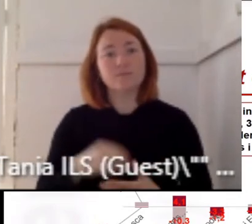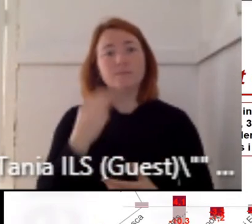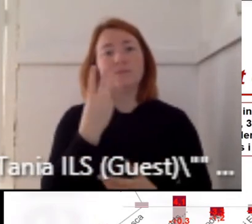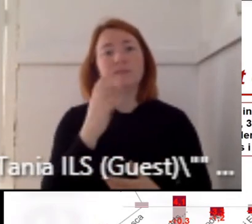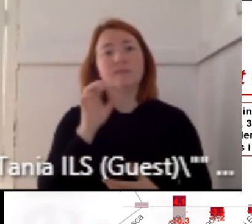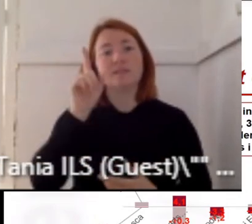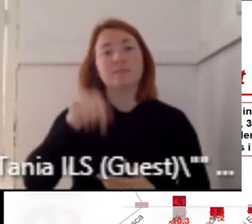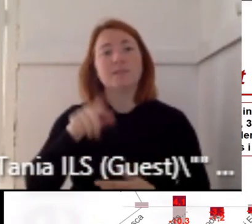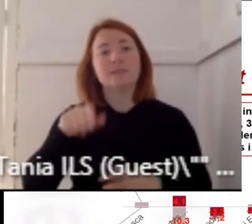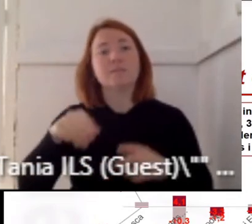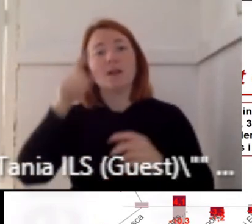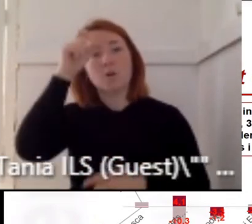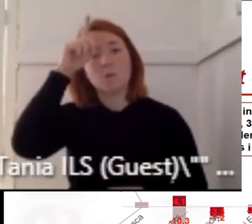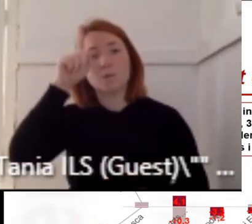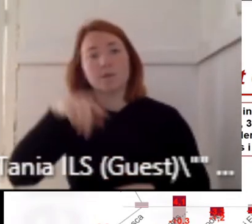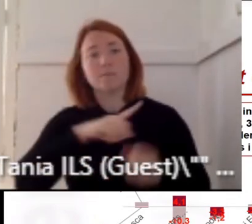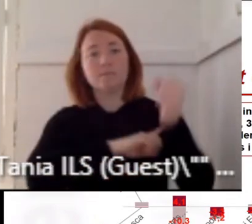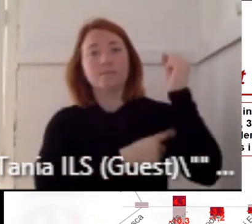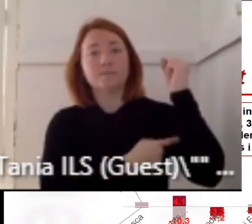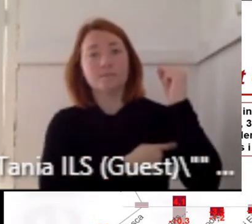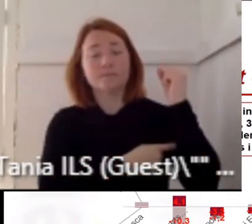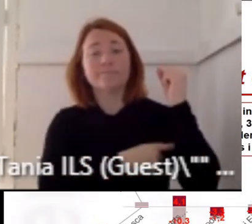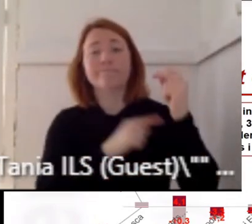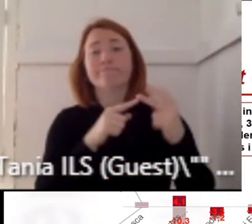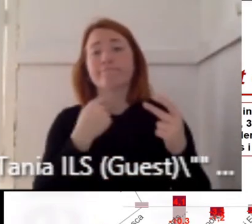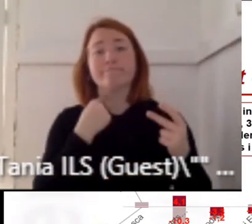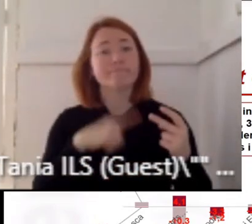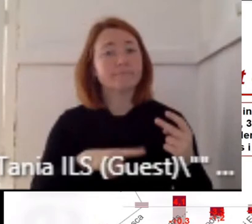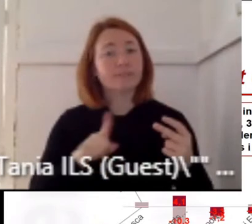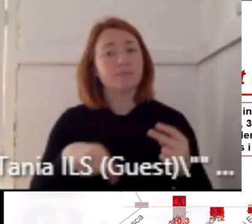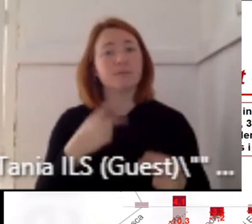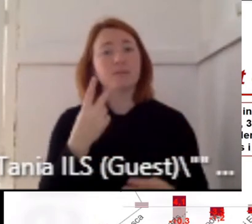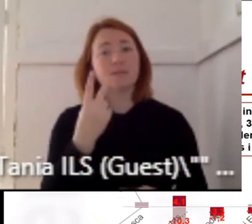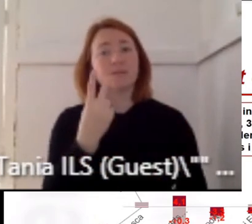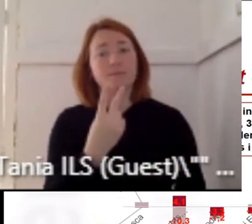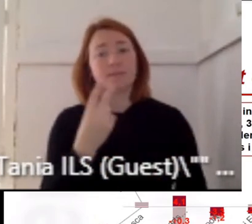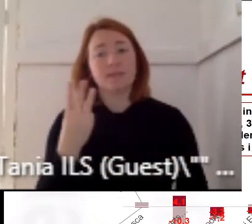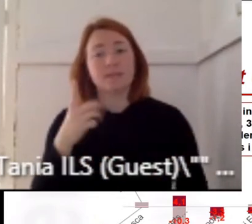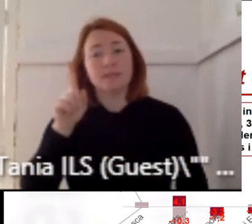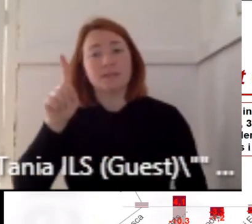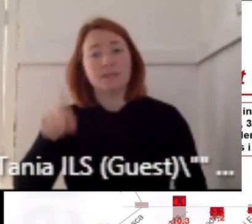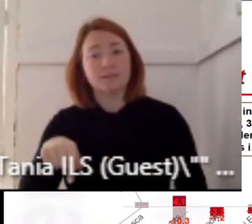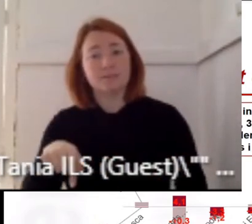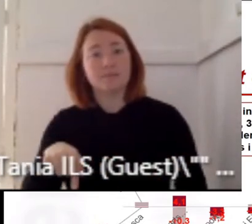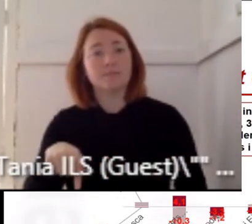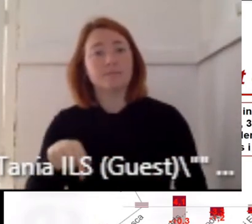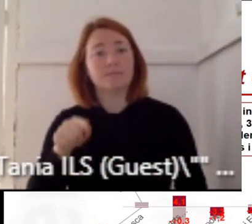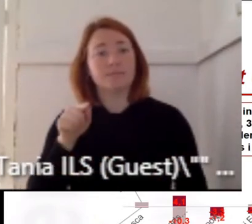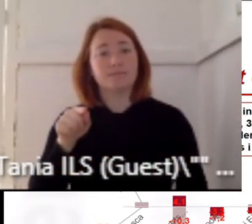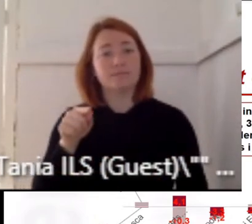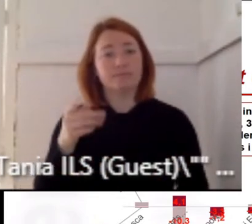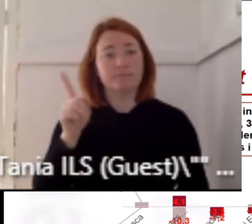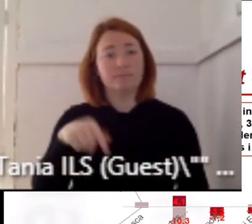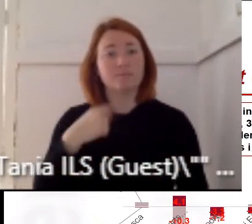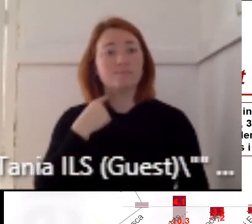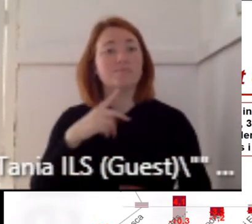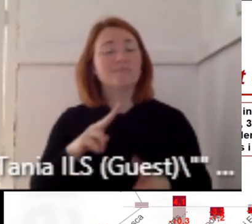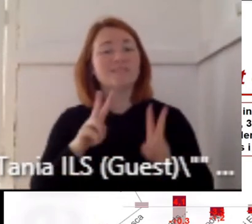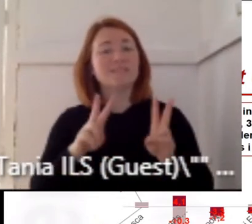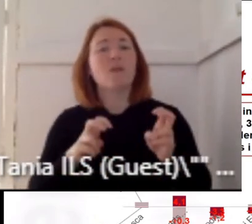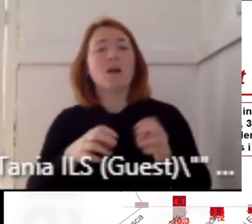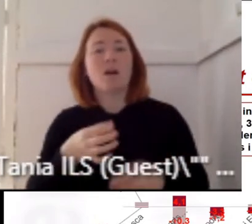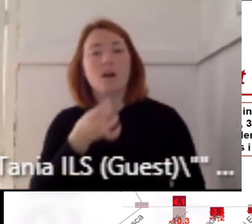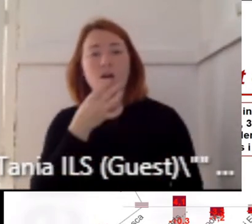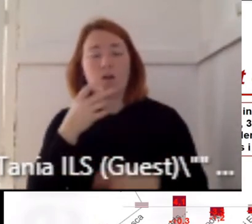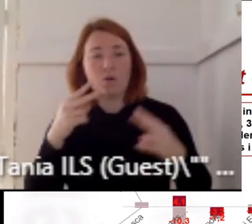i 23.000 dones del sector de l'hostaleria. A tercer trimestre, el sector de la sanitat i de serveis socials seguia augmentant entre